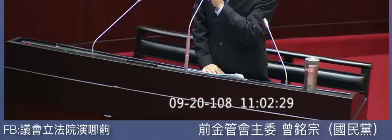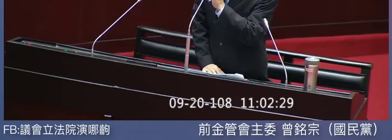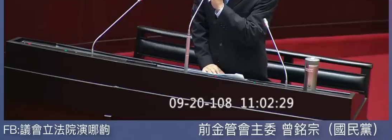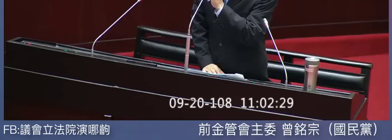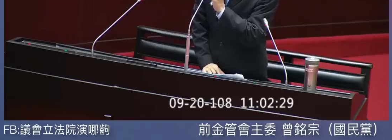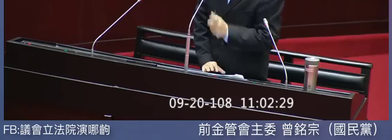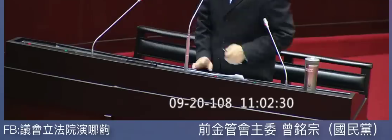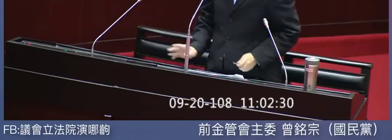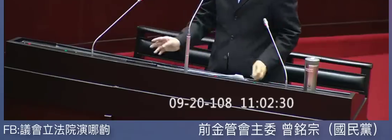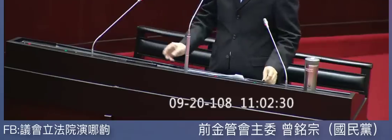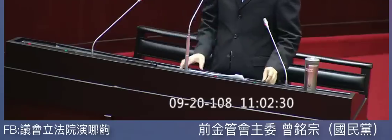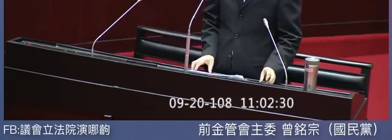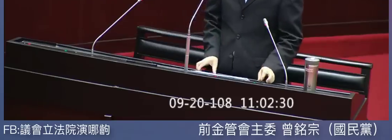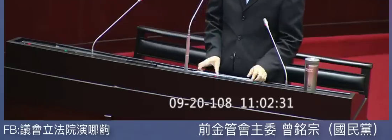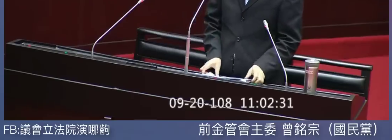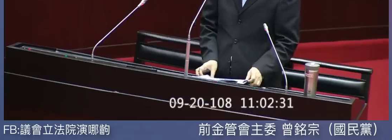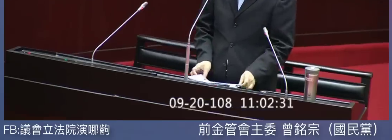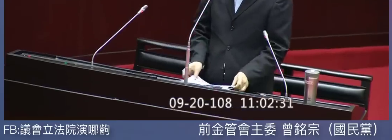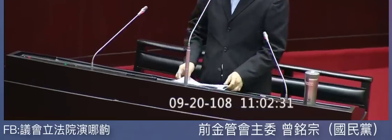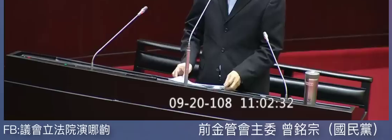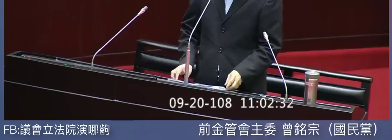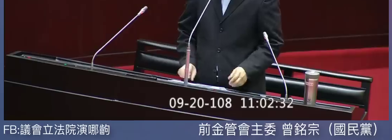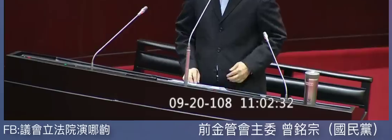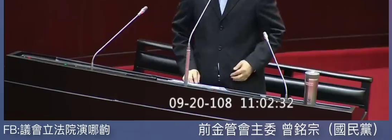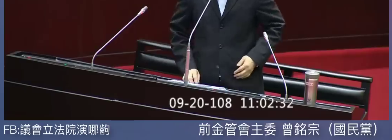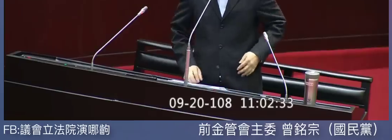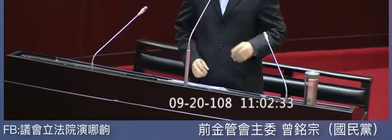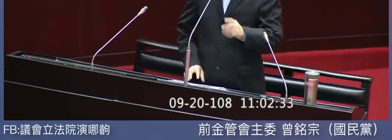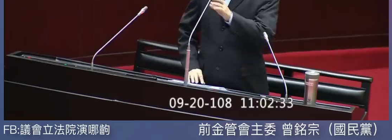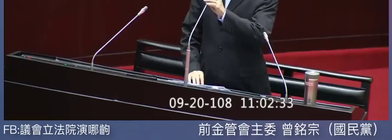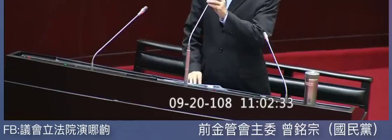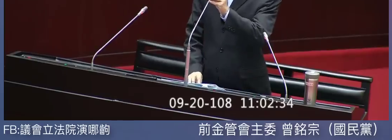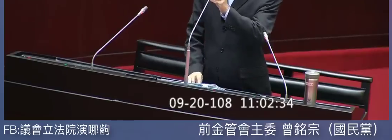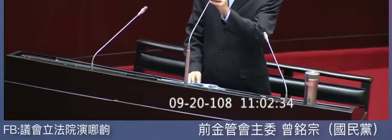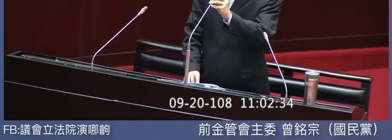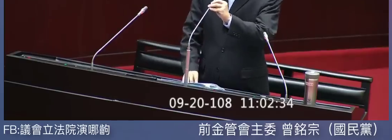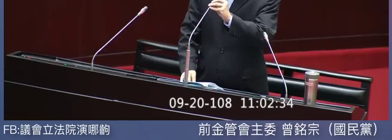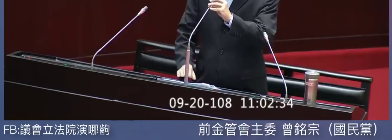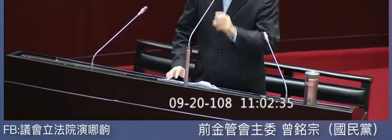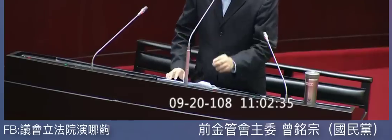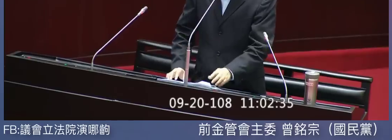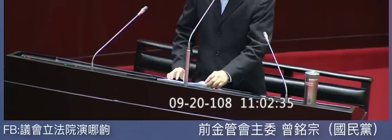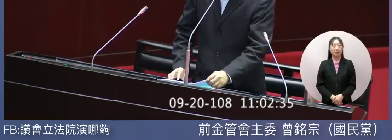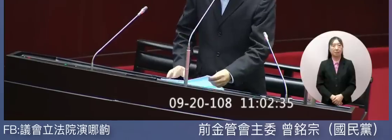麻烦请苏院长。 请行政院苏院长。